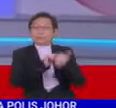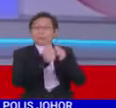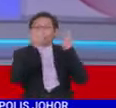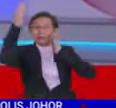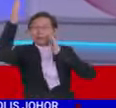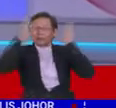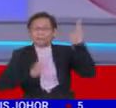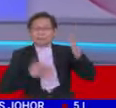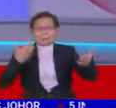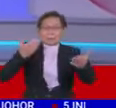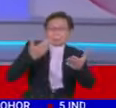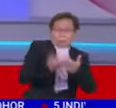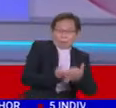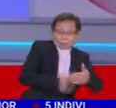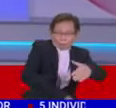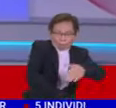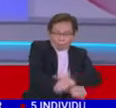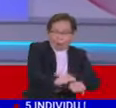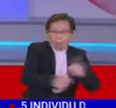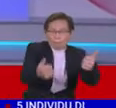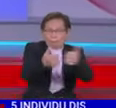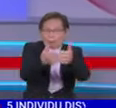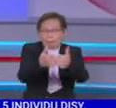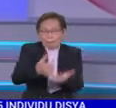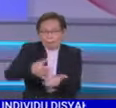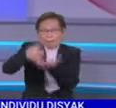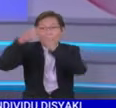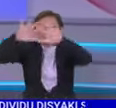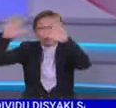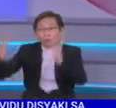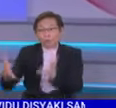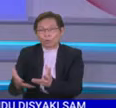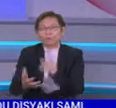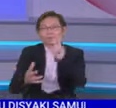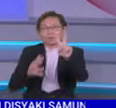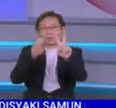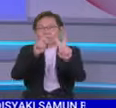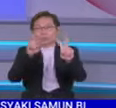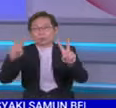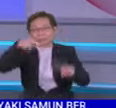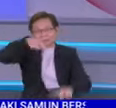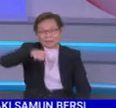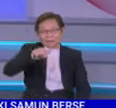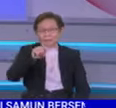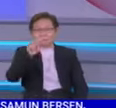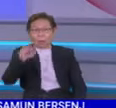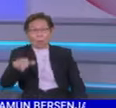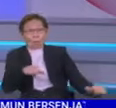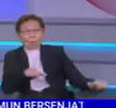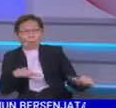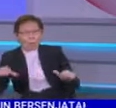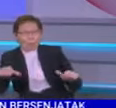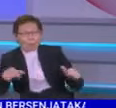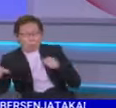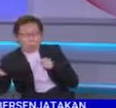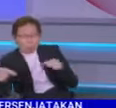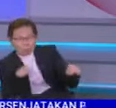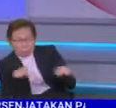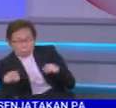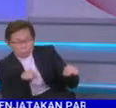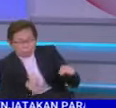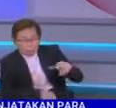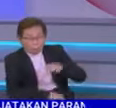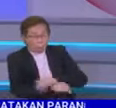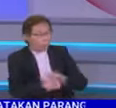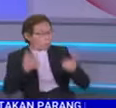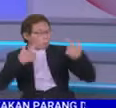air. Menjelang sepak mula kejohanan Piala Dunia 2022 di Qatar bulan ini, kerancakan saingan bola sepak paling berprestij